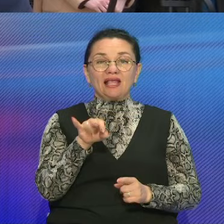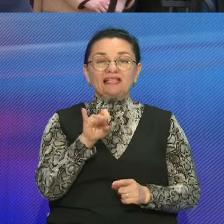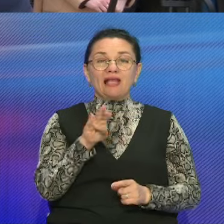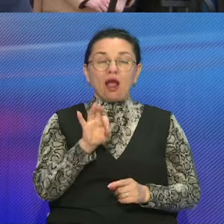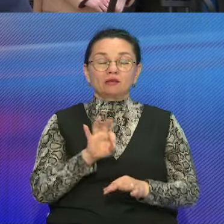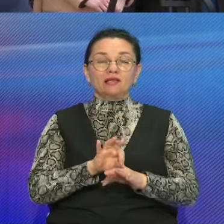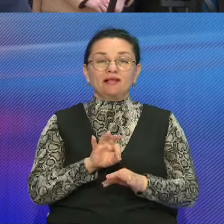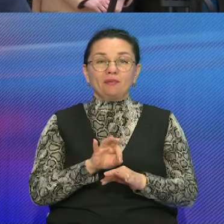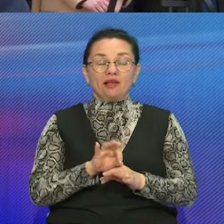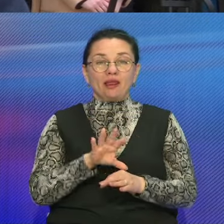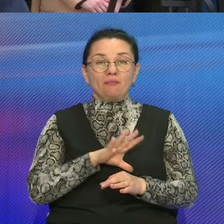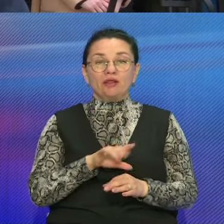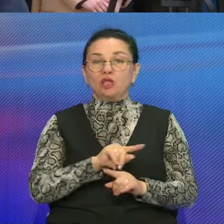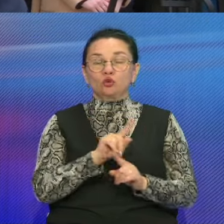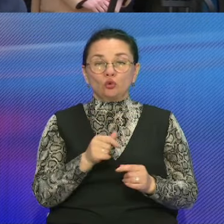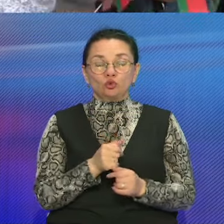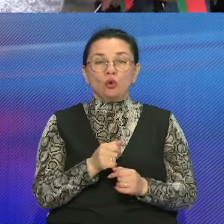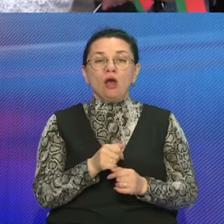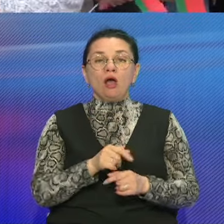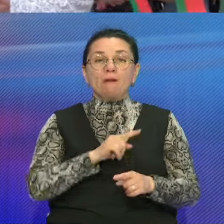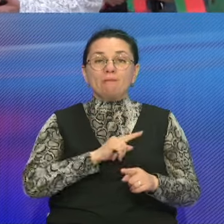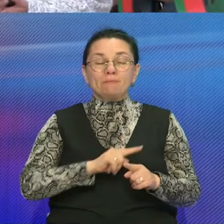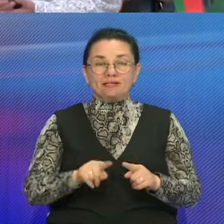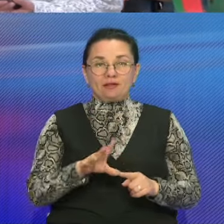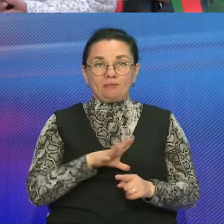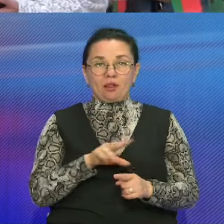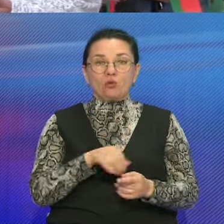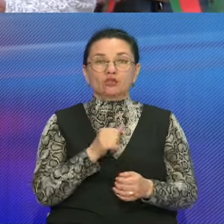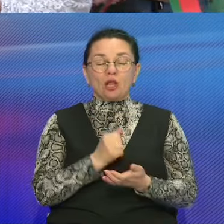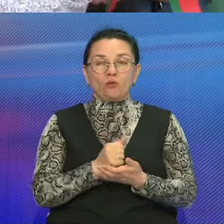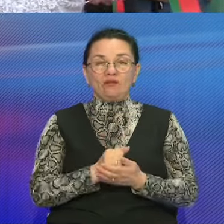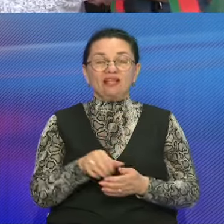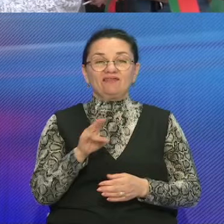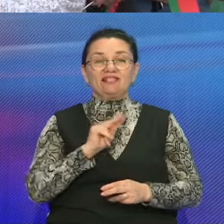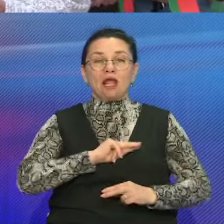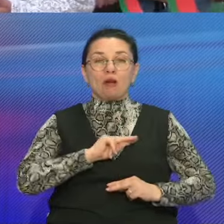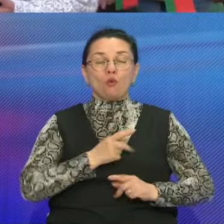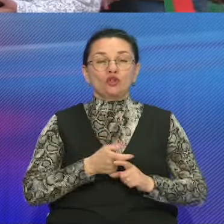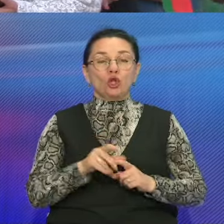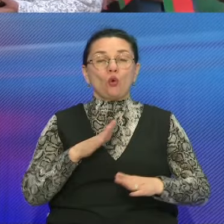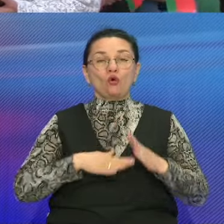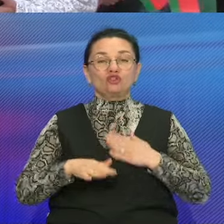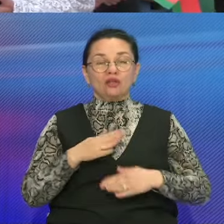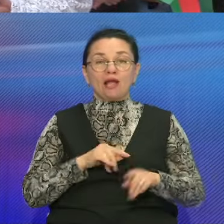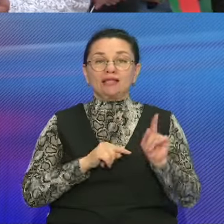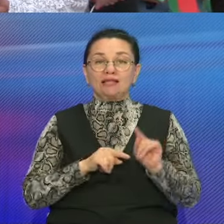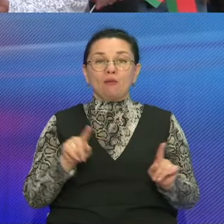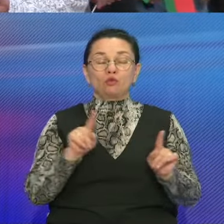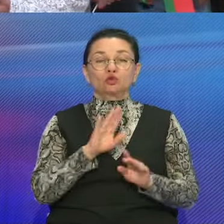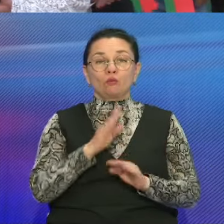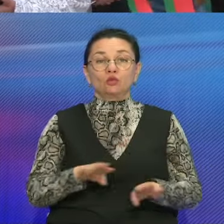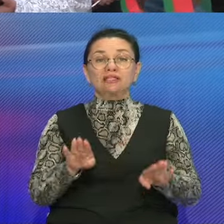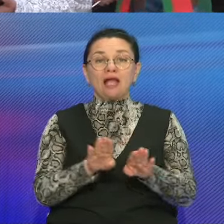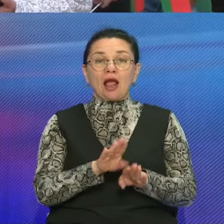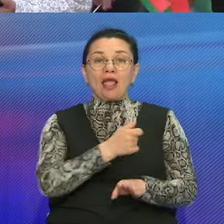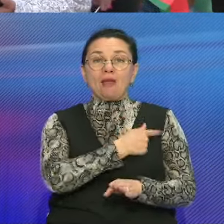они выставлялись не то что в свое время, а сколько быстро. Все медработники очень рады тому, что будет новая больница. Почему? Потому